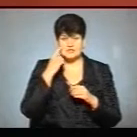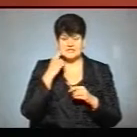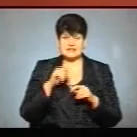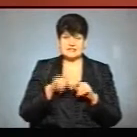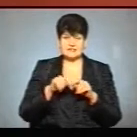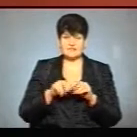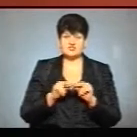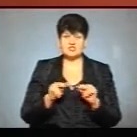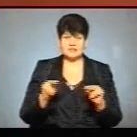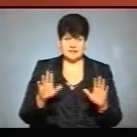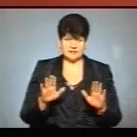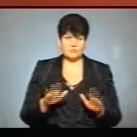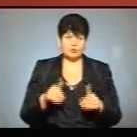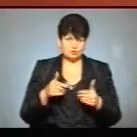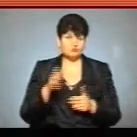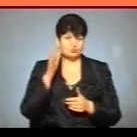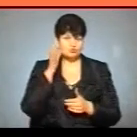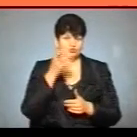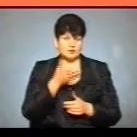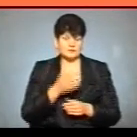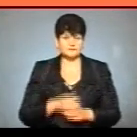сертифікації вчителів. Я пропоную зараз послухати цей коментар.